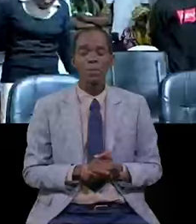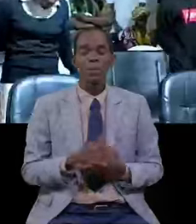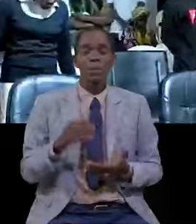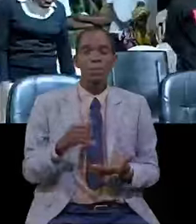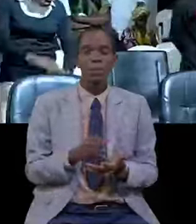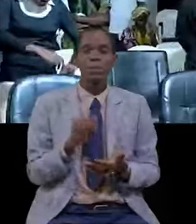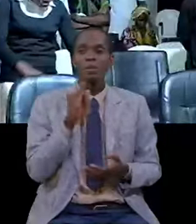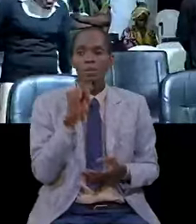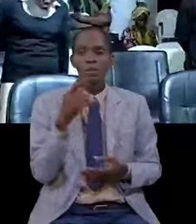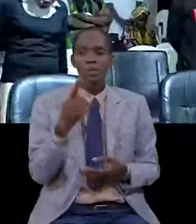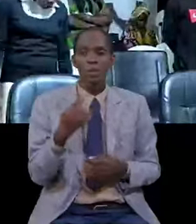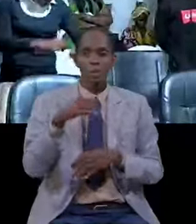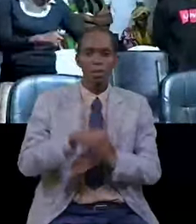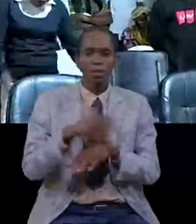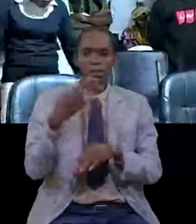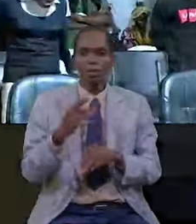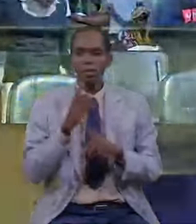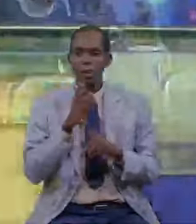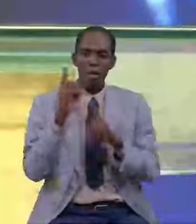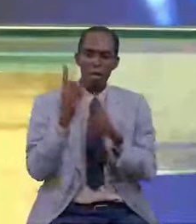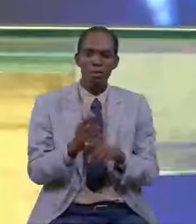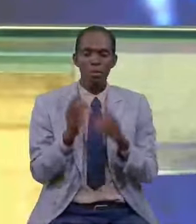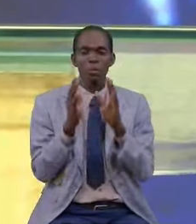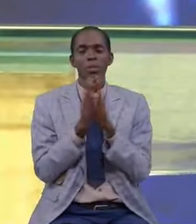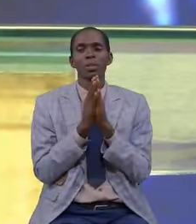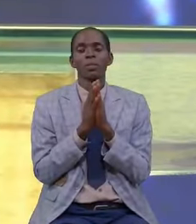c'est la soirée de prière exaucée.